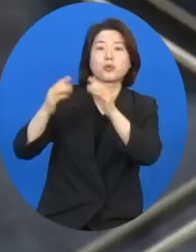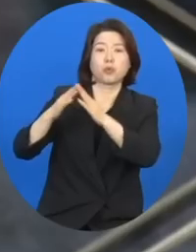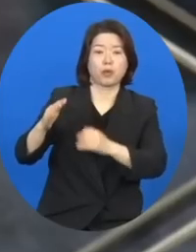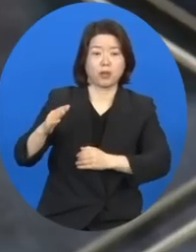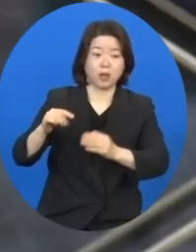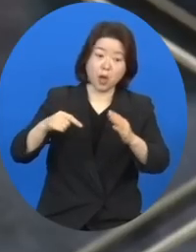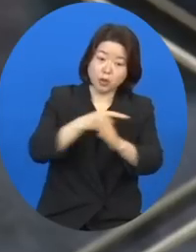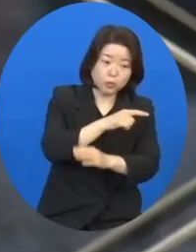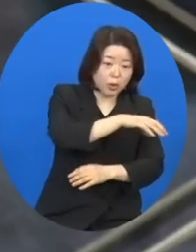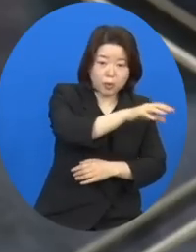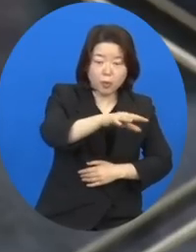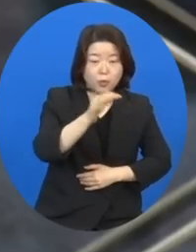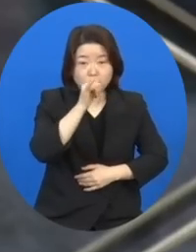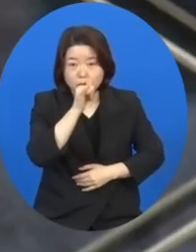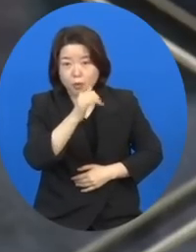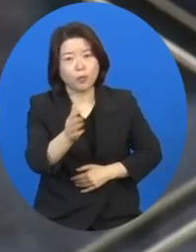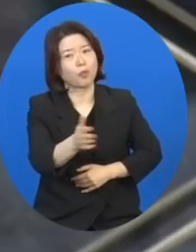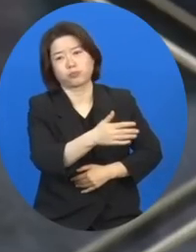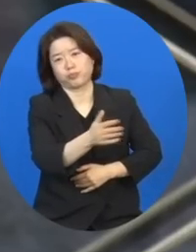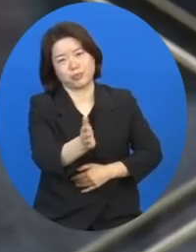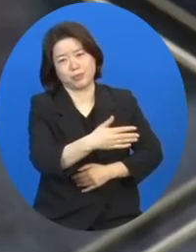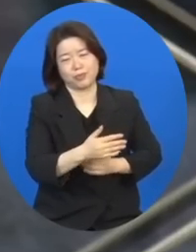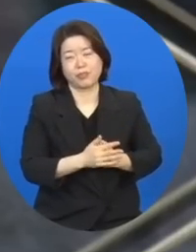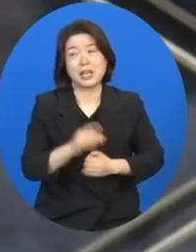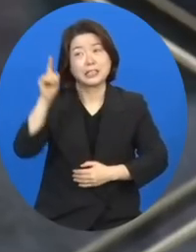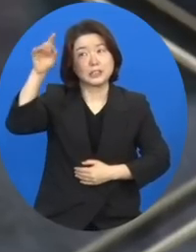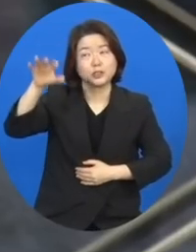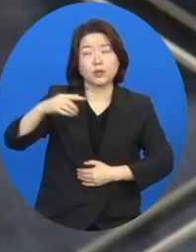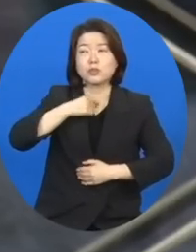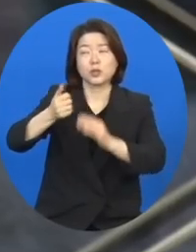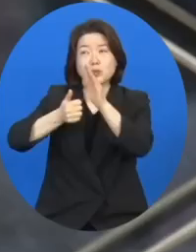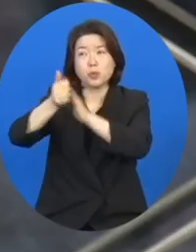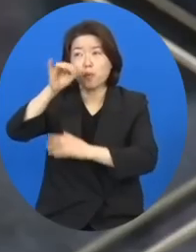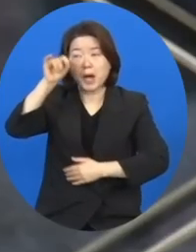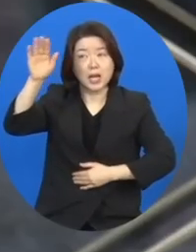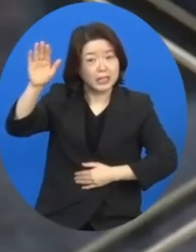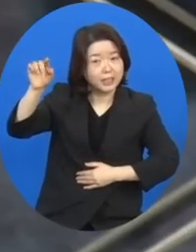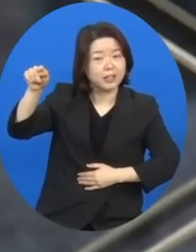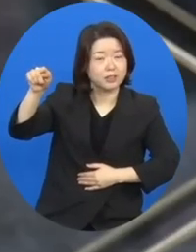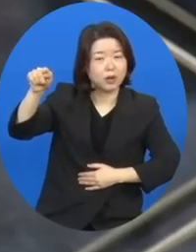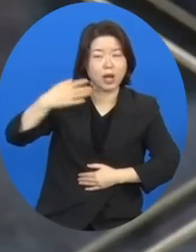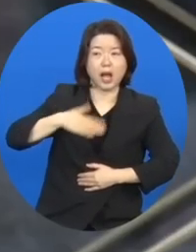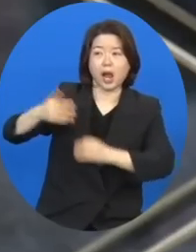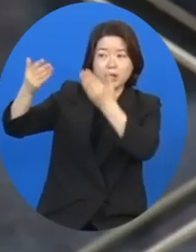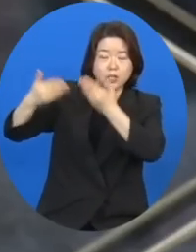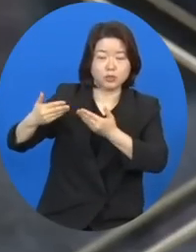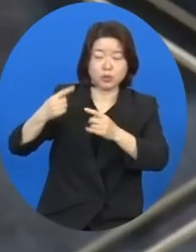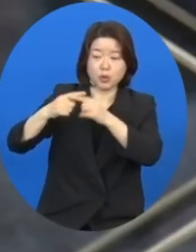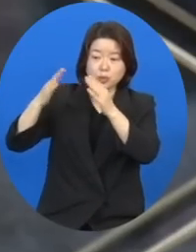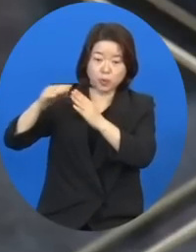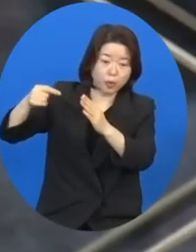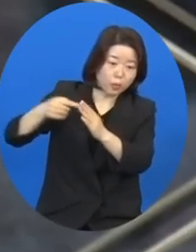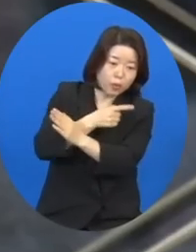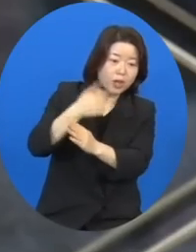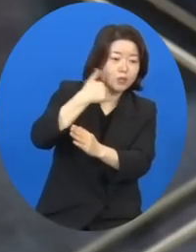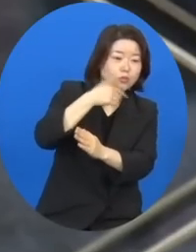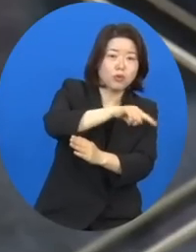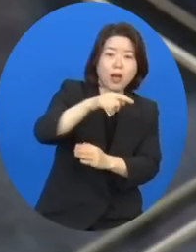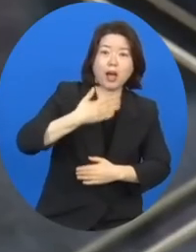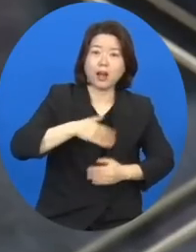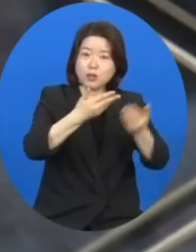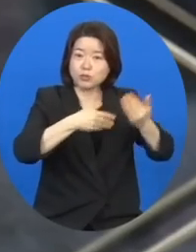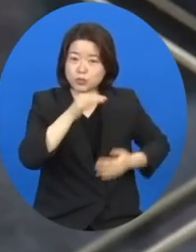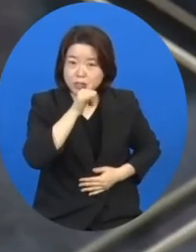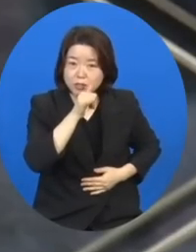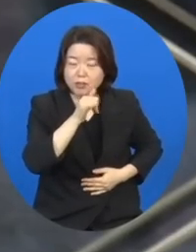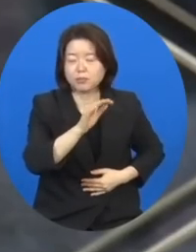있습니까? 천국의 소망이 있다는 것을 알게 해주는 것이 교회 외에 세상에서 어디 있냐고요. 그